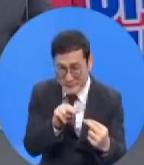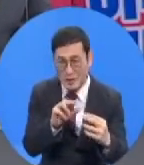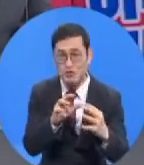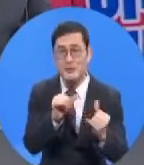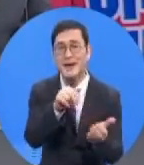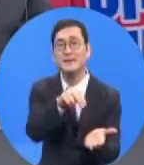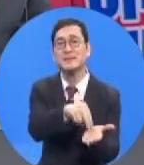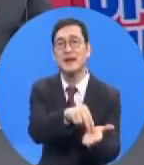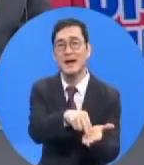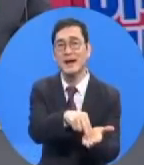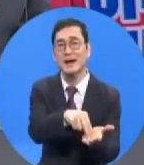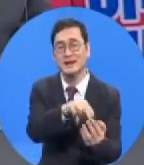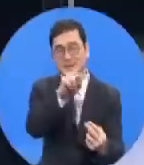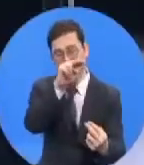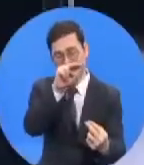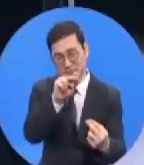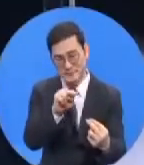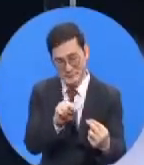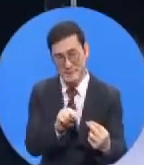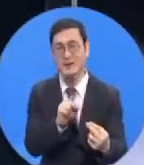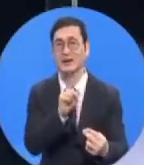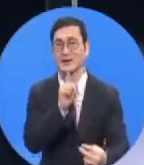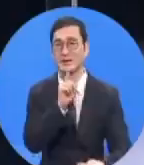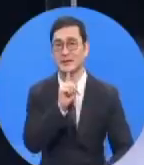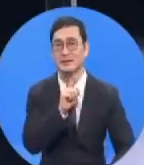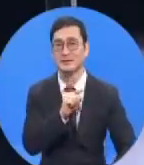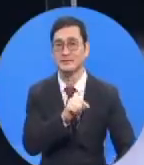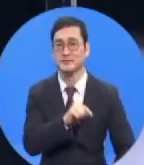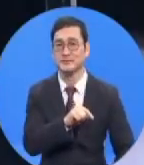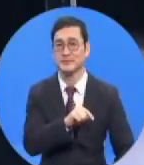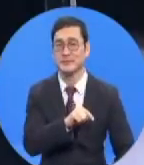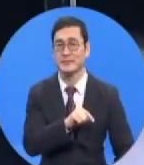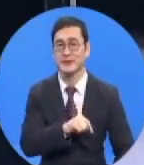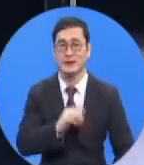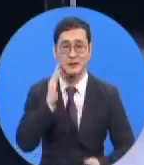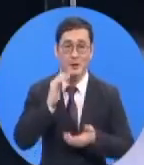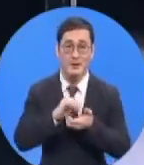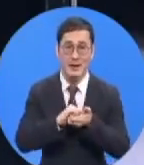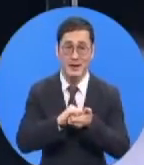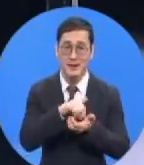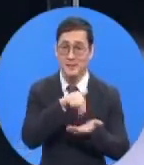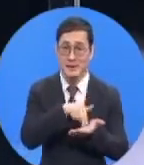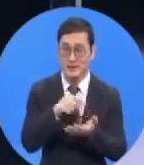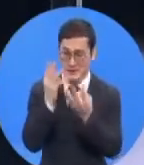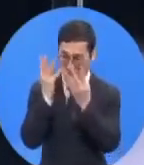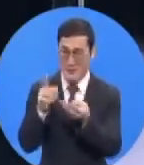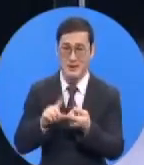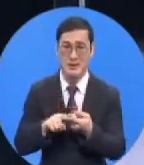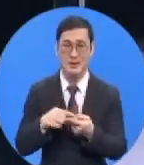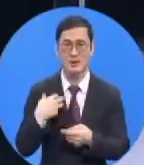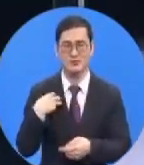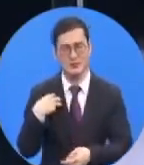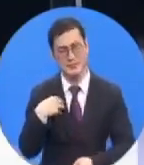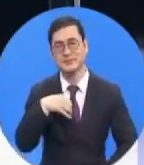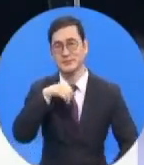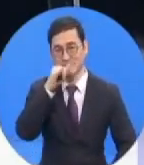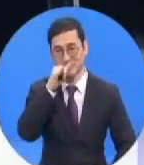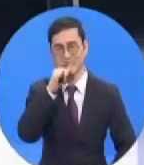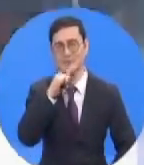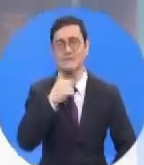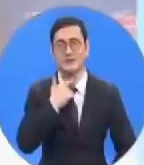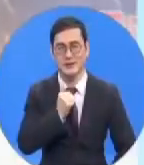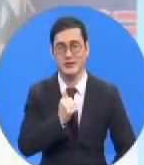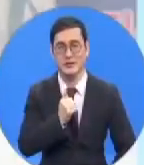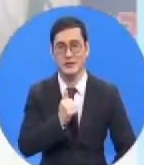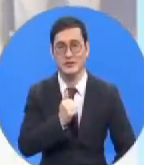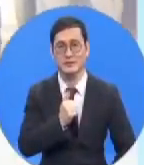어떤 의미로 해석해야 될까요? 아무래도 이제 청와대 입장에서는 부담스러운 부분이에요. 사면이라고 하는 논란이 이낙연 대표가 이 얘기를 처음 꺼냈고요.